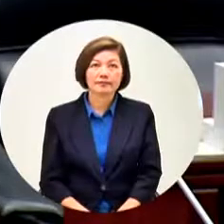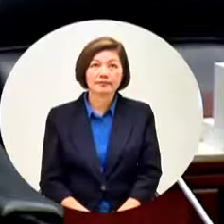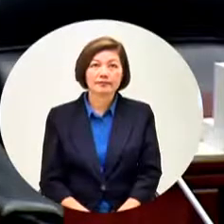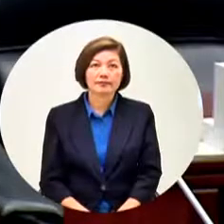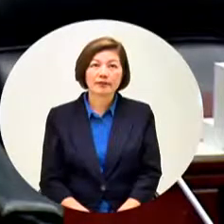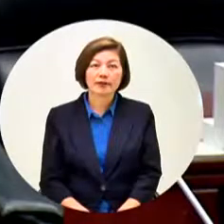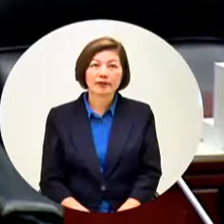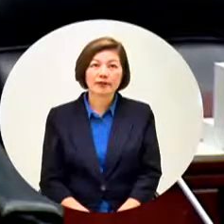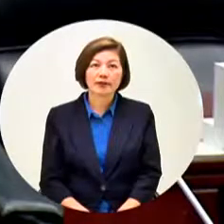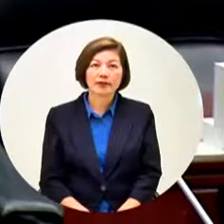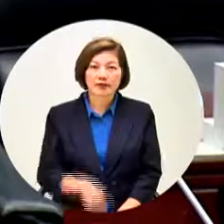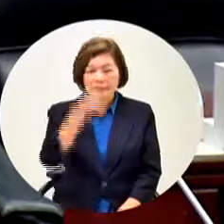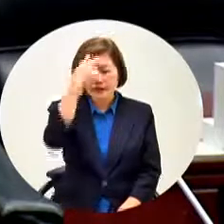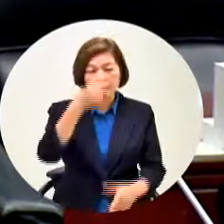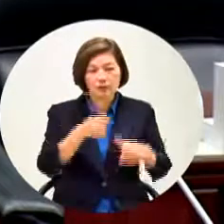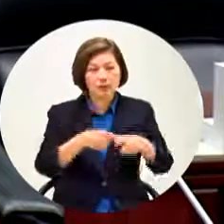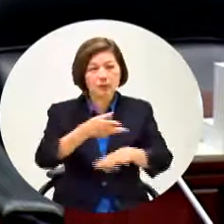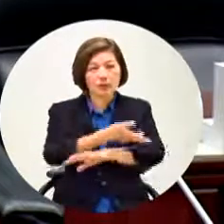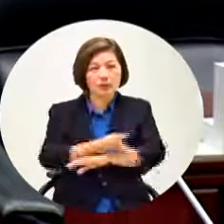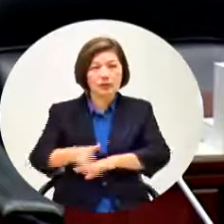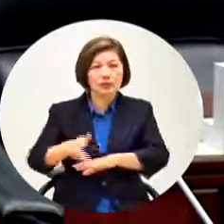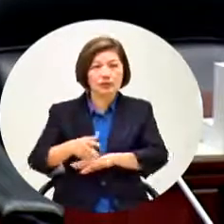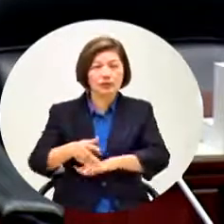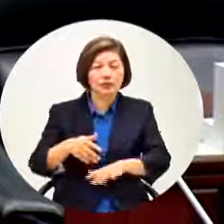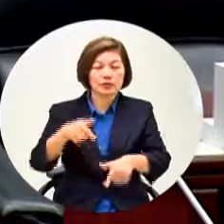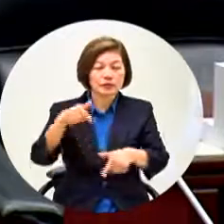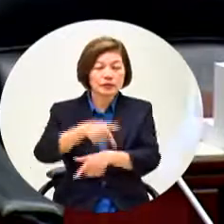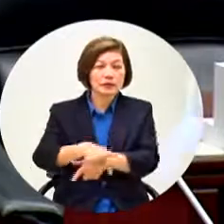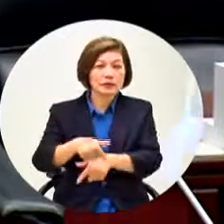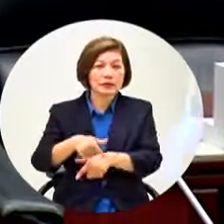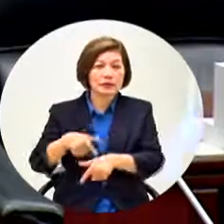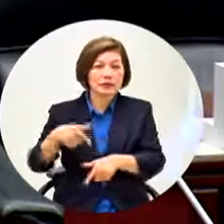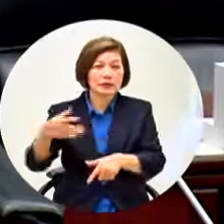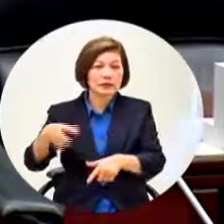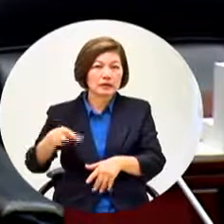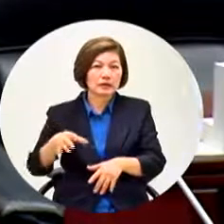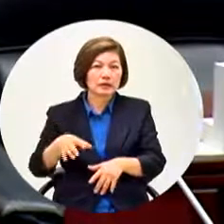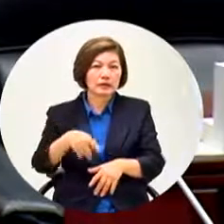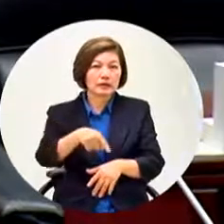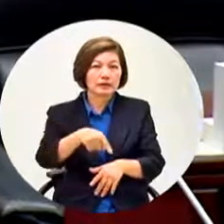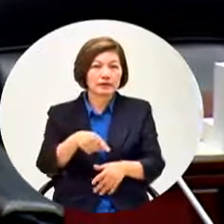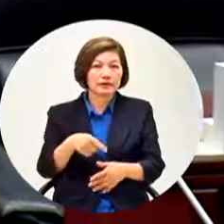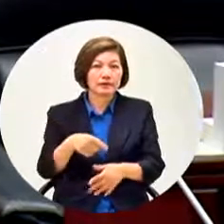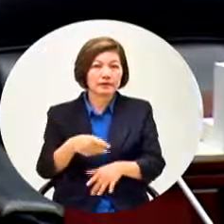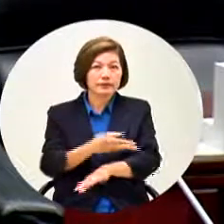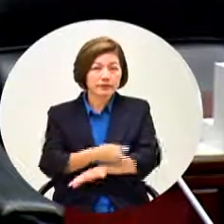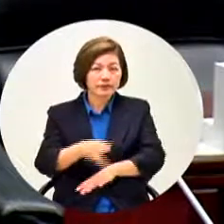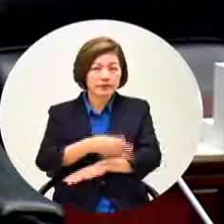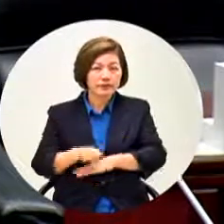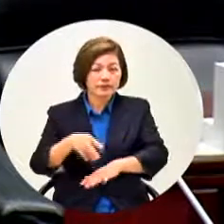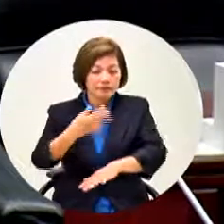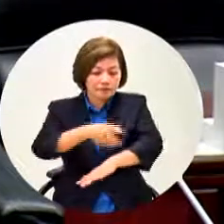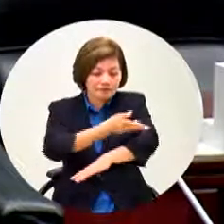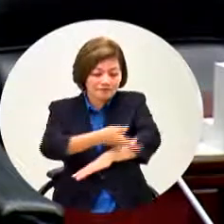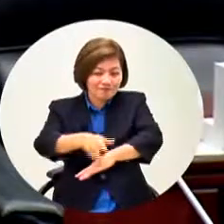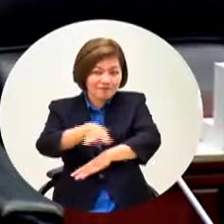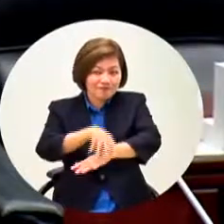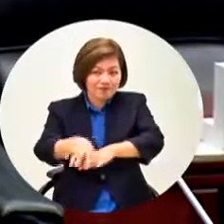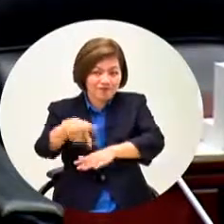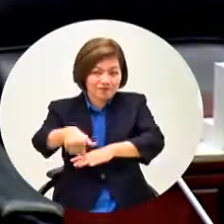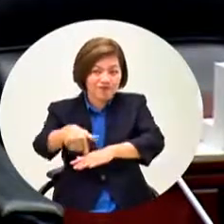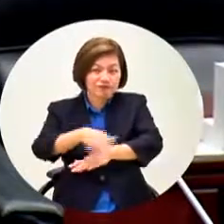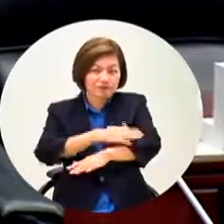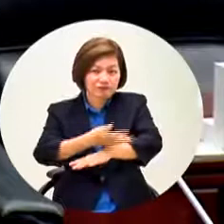安尼做公圳，甲西仁溪伊个汇合点，甲楼底下游，吼安尼后面溪